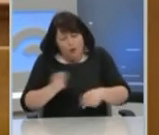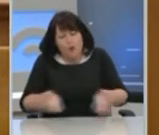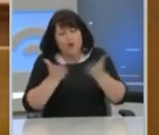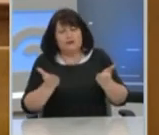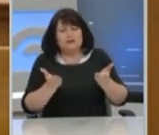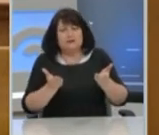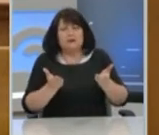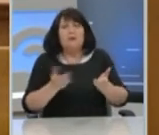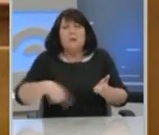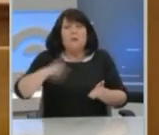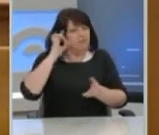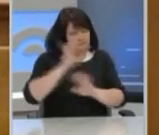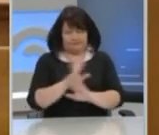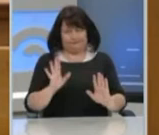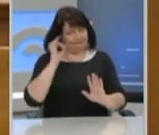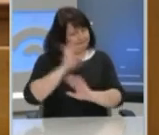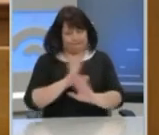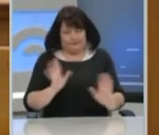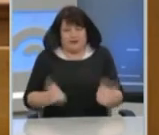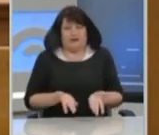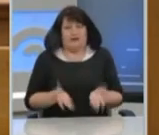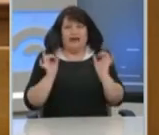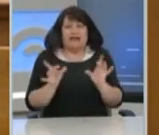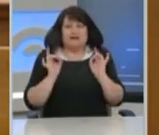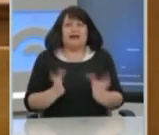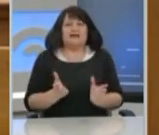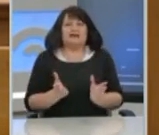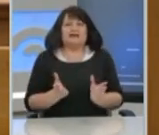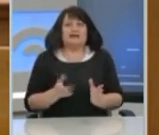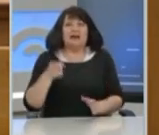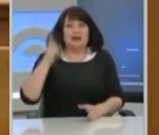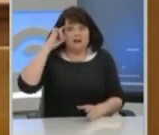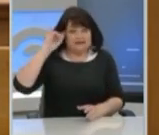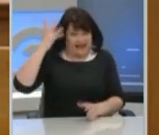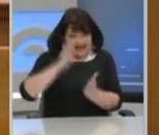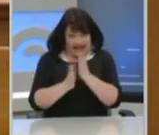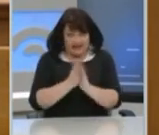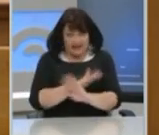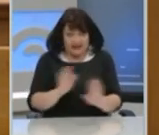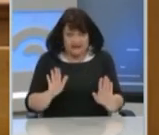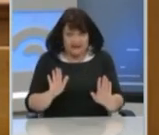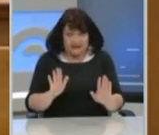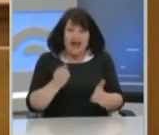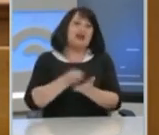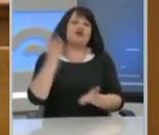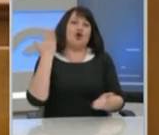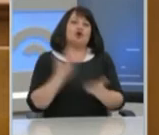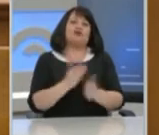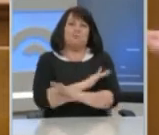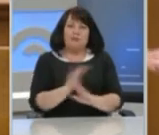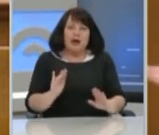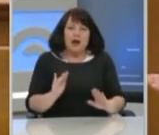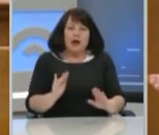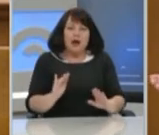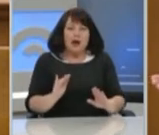την παρακολουθήσει κανείς. Κανείς δεν μπορεί να την παρακολουθήσει. Ή τα έχετε χάσει τελείως με το κλείσιμο της αξιολόγησης ή